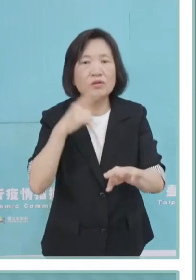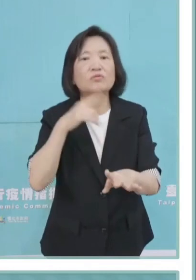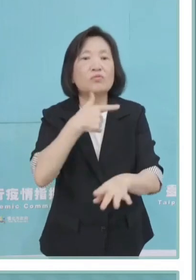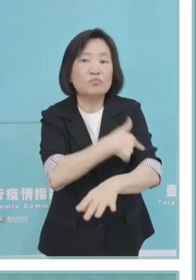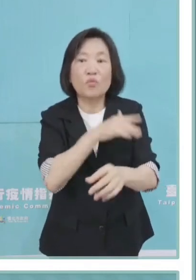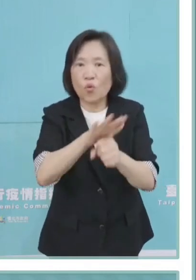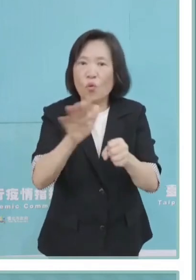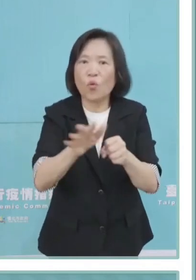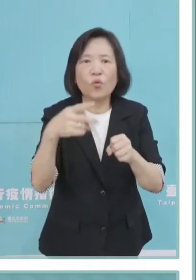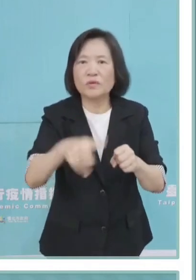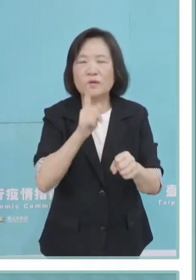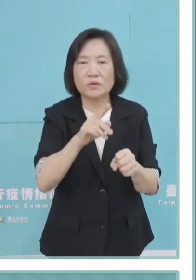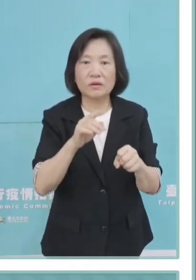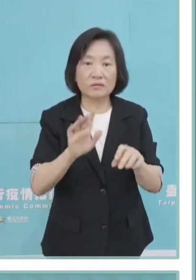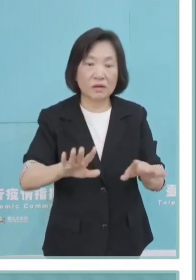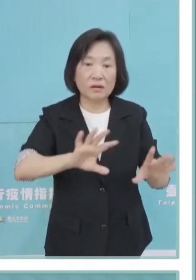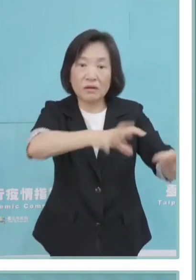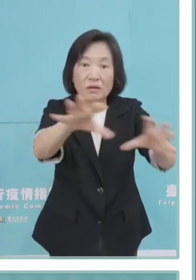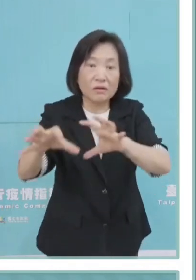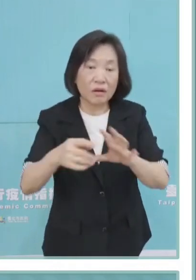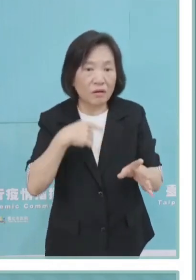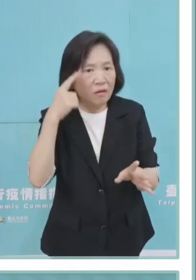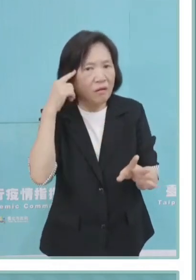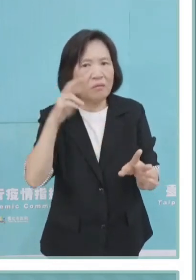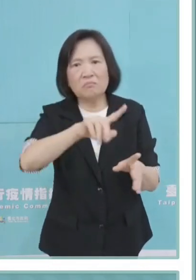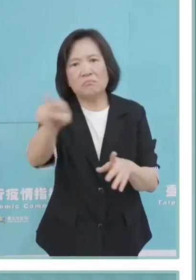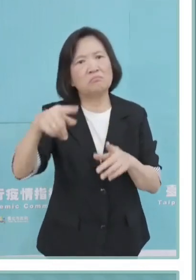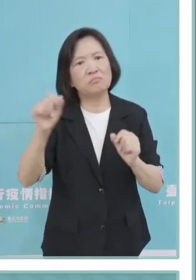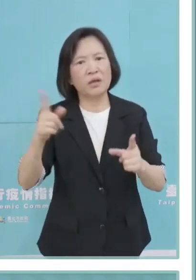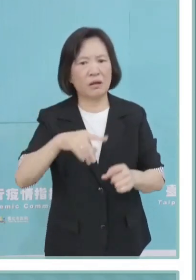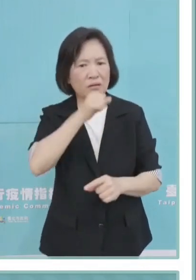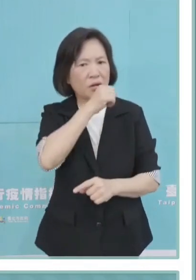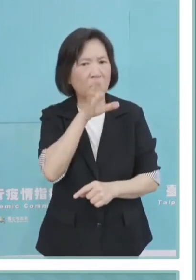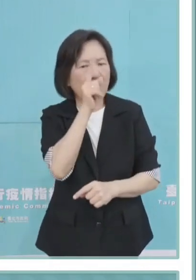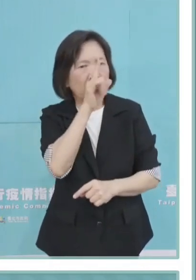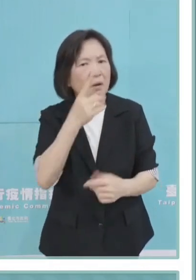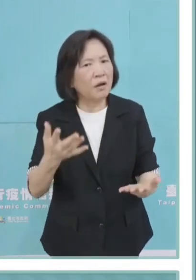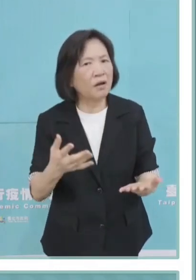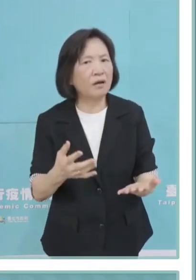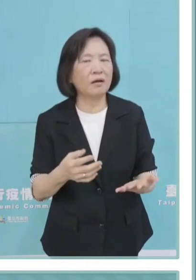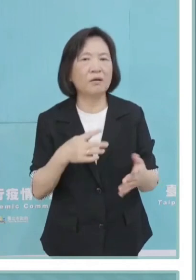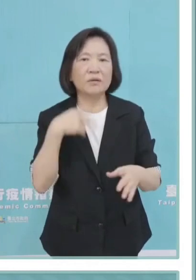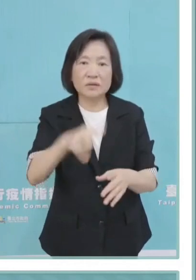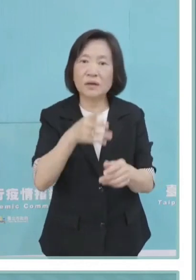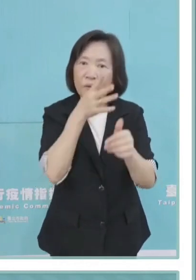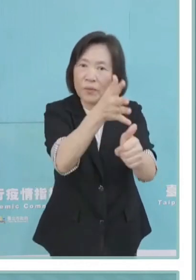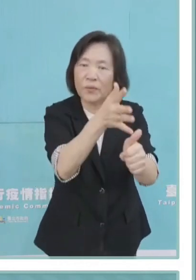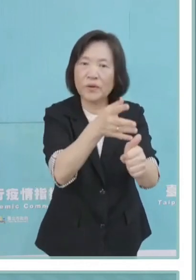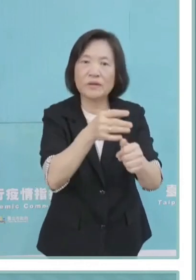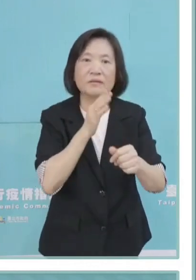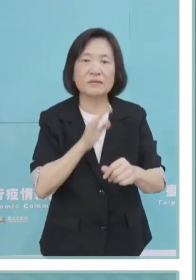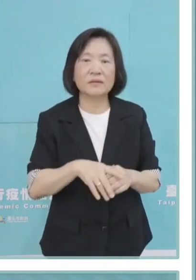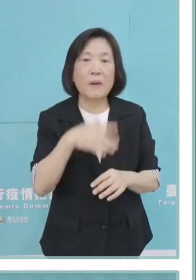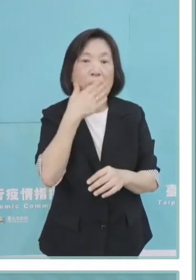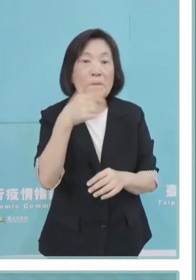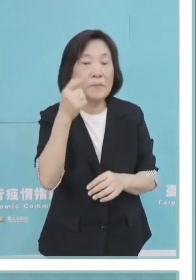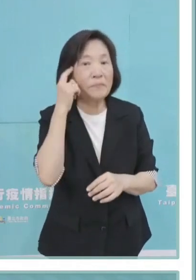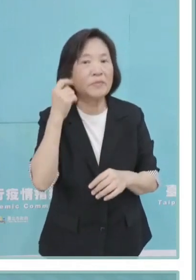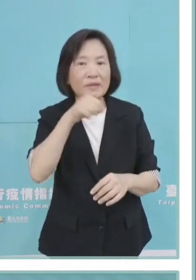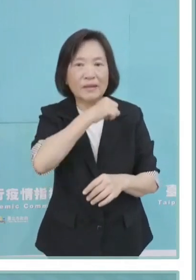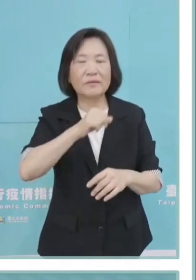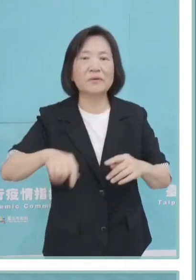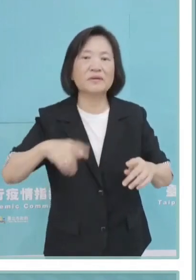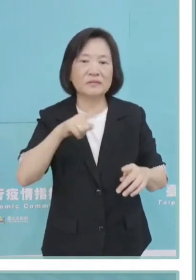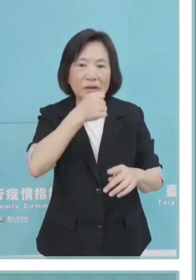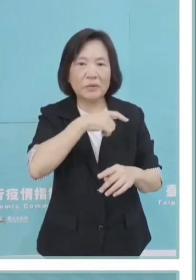作，可是比较世界其他国家好像不是这个做法。那最后是想再请教市长怎么看彭博说台湾是因为太自